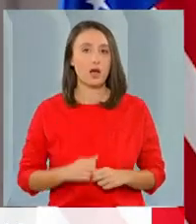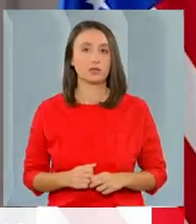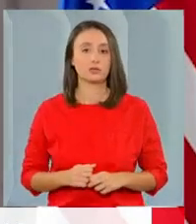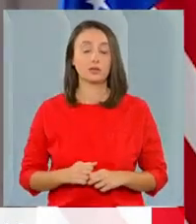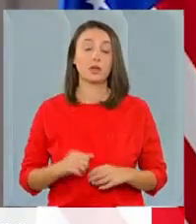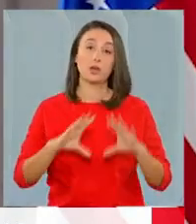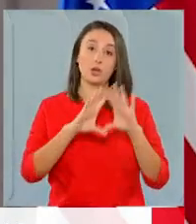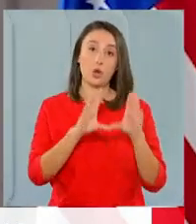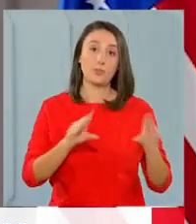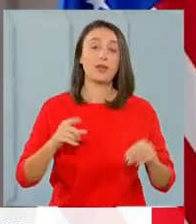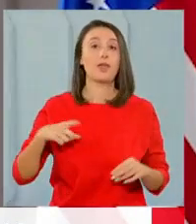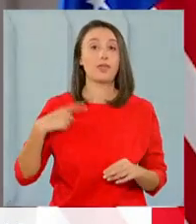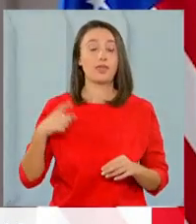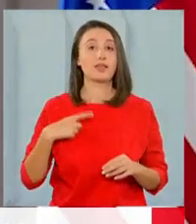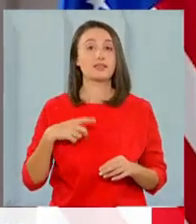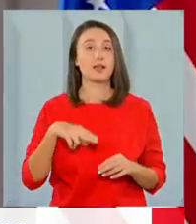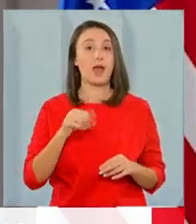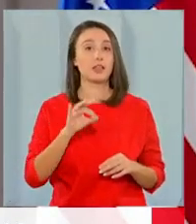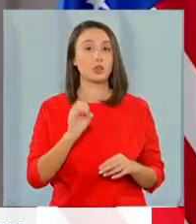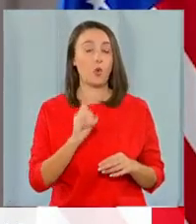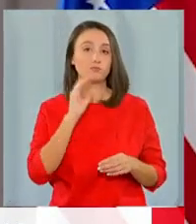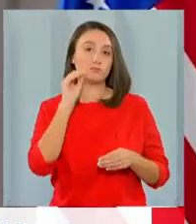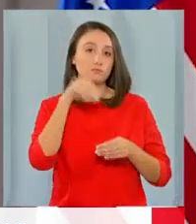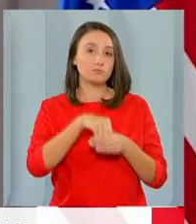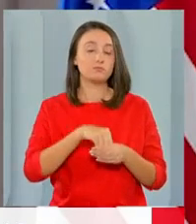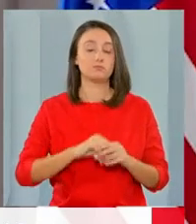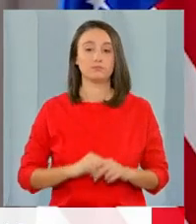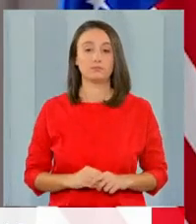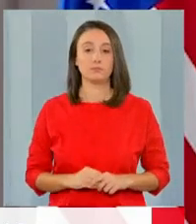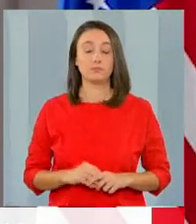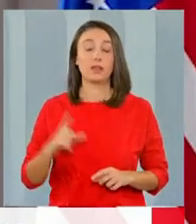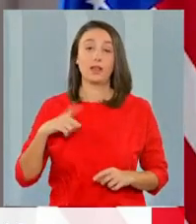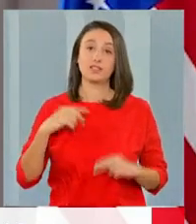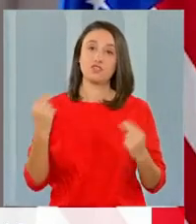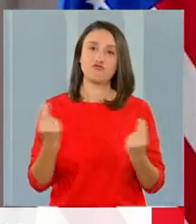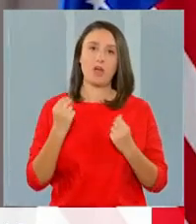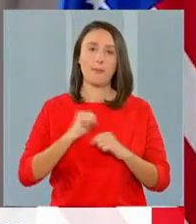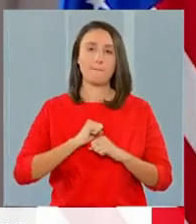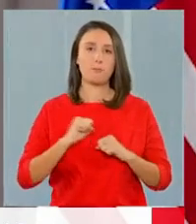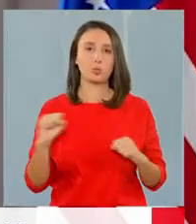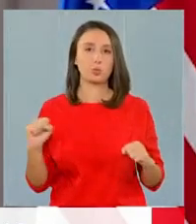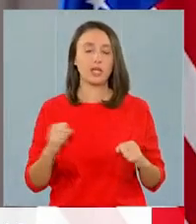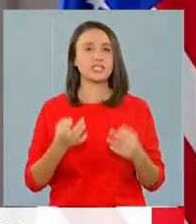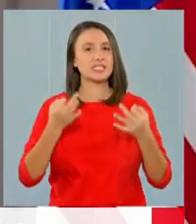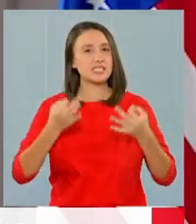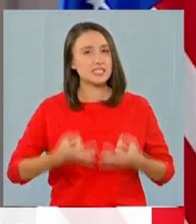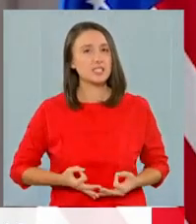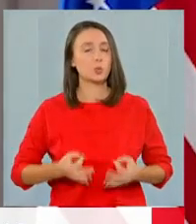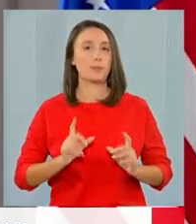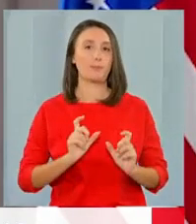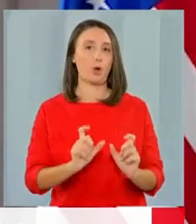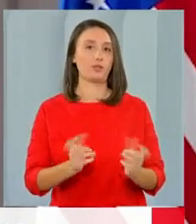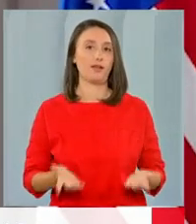România este în Nato este cea mai puternică garanție de